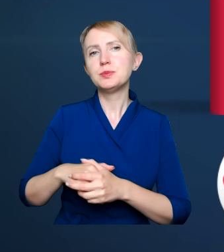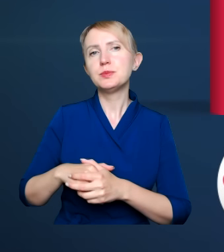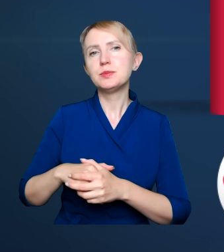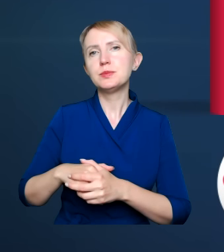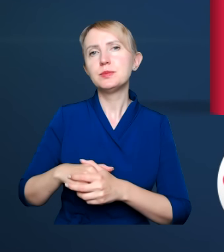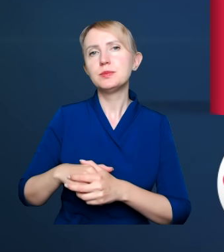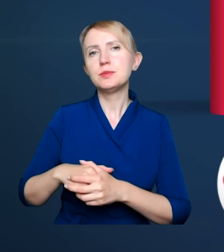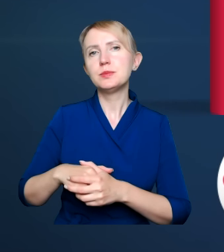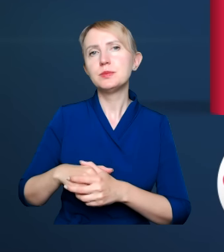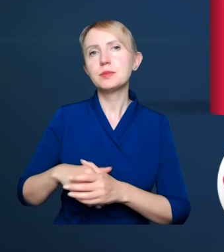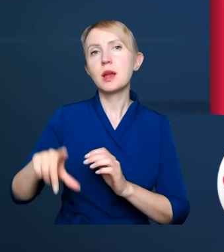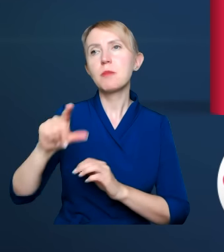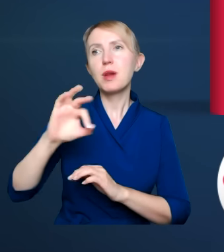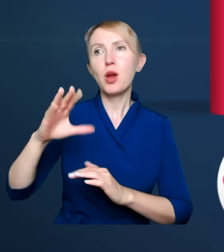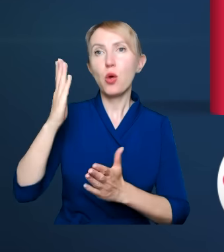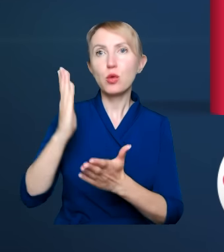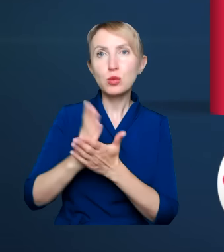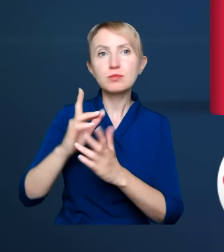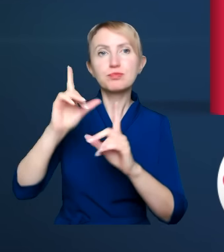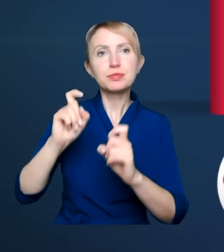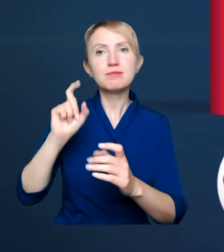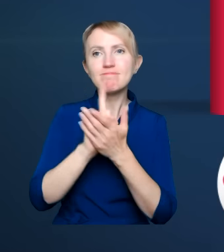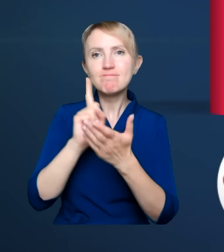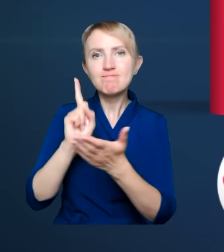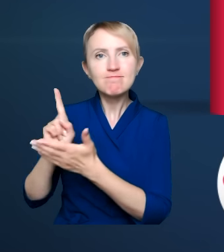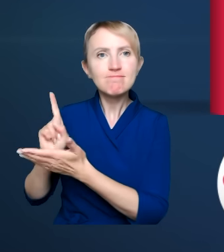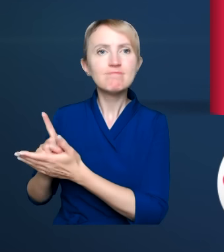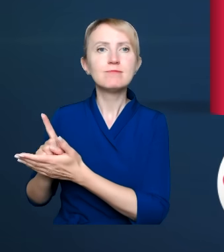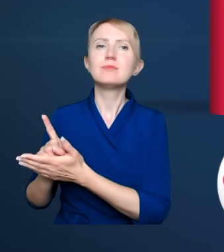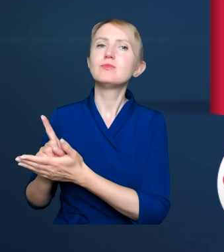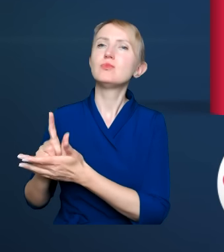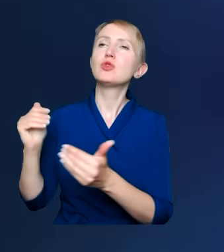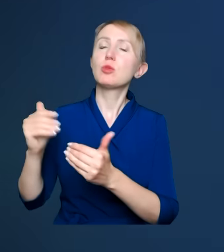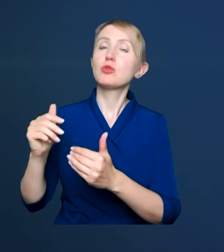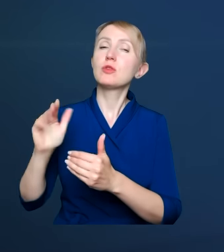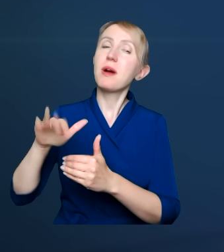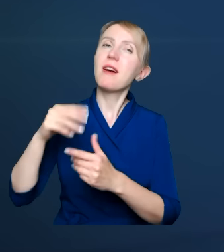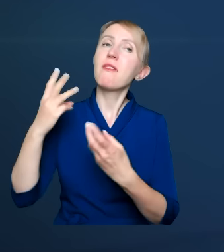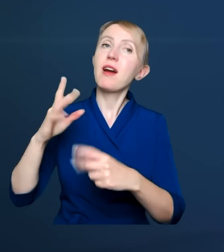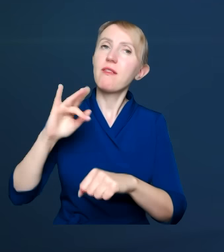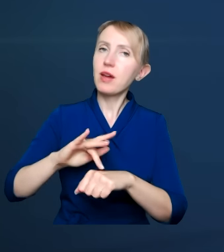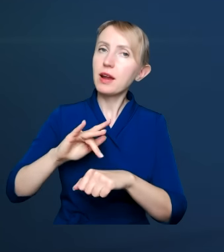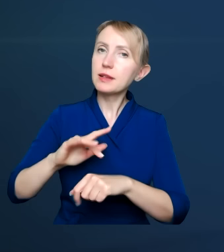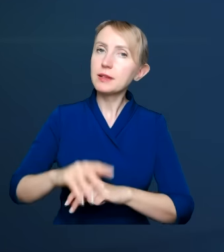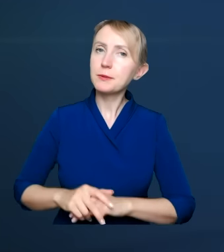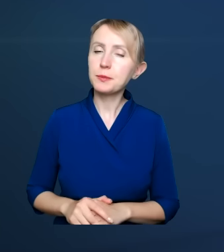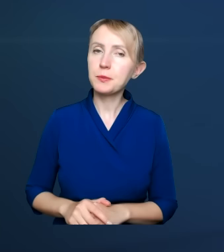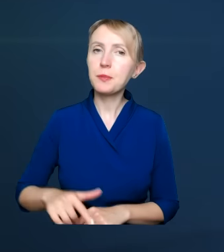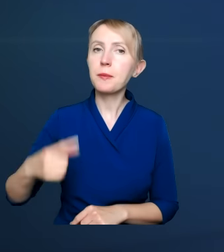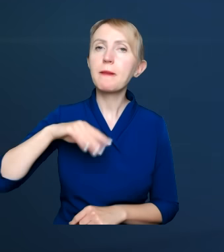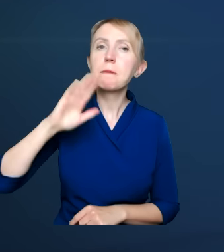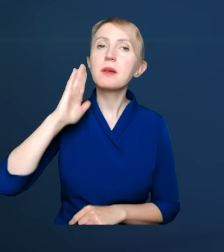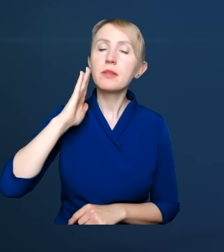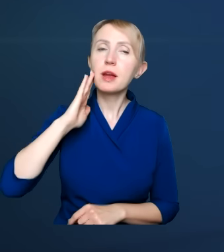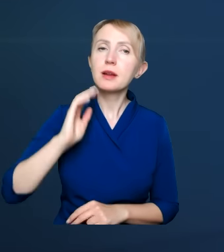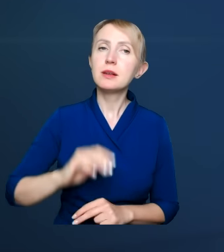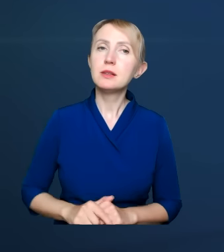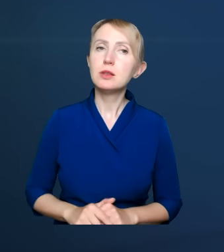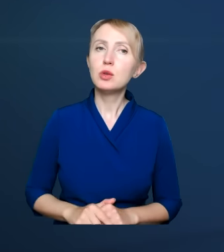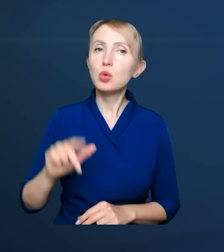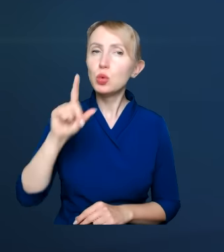Platformy Obywatelskiej koalicji Obywatelskiej może być znaczące ponieważ jak wiemy ludzie